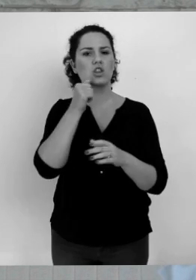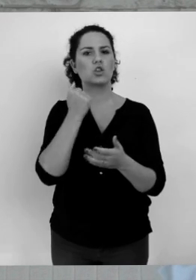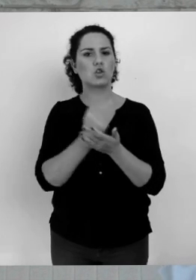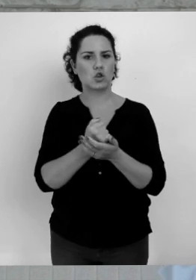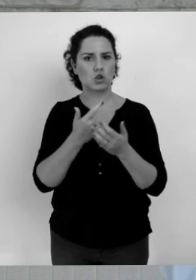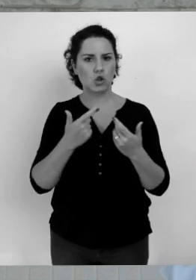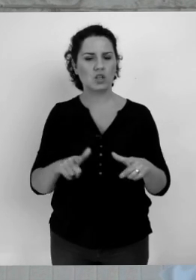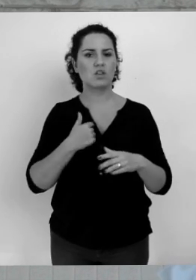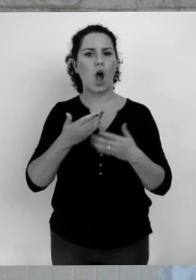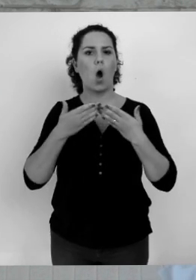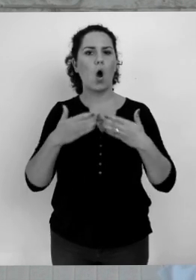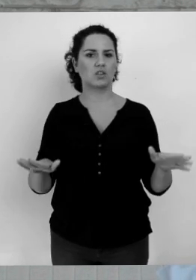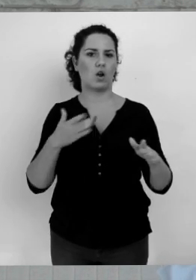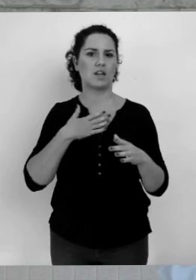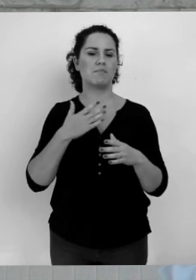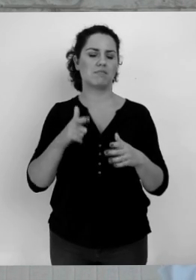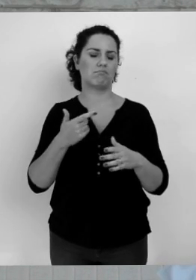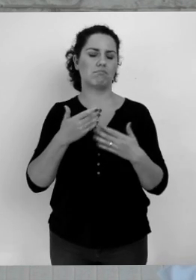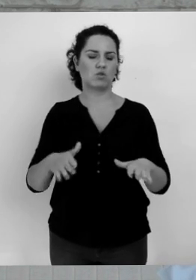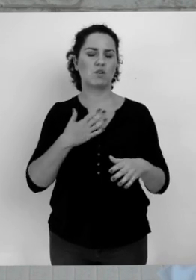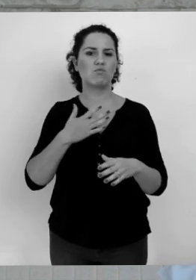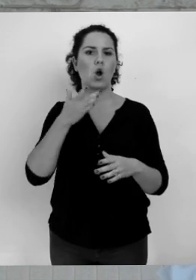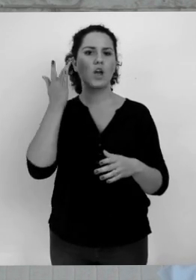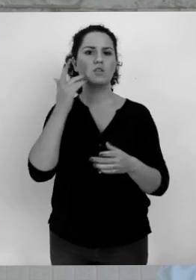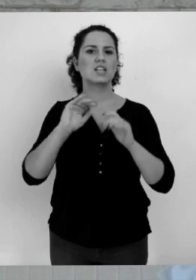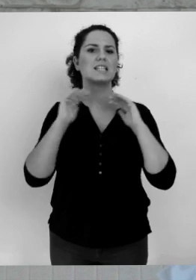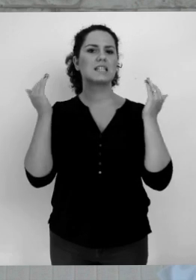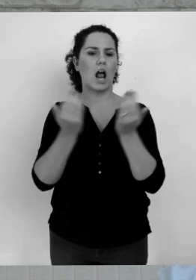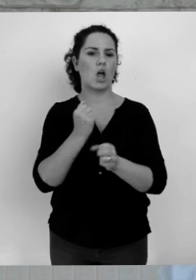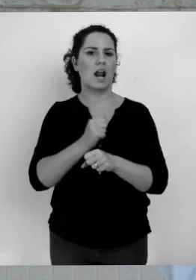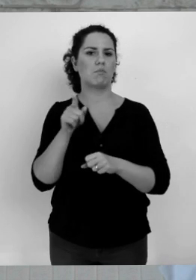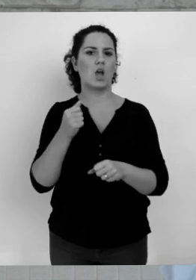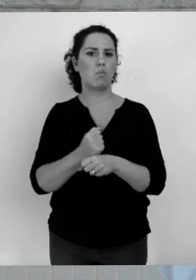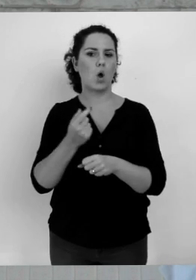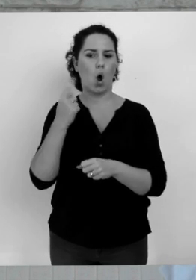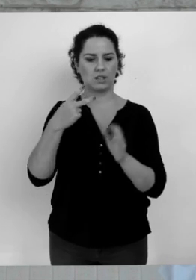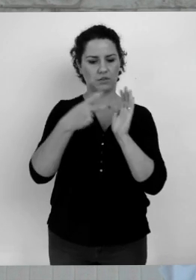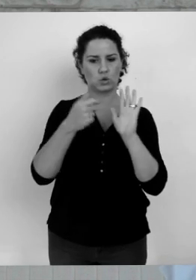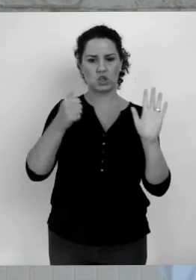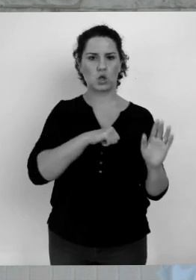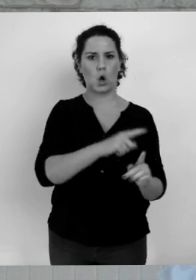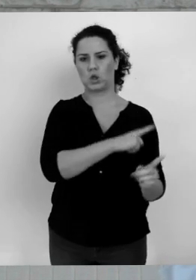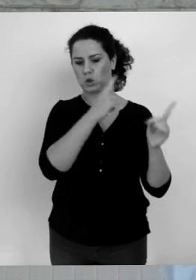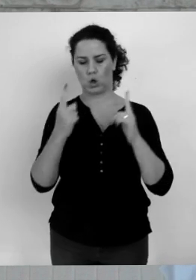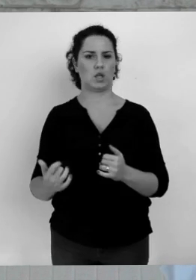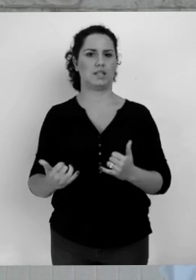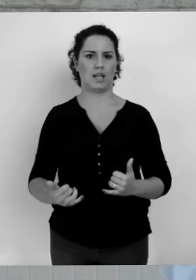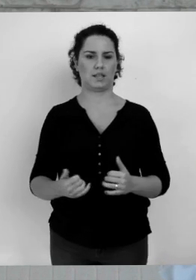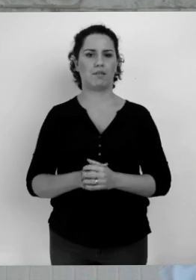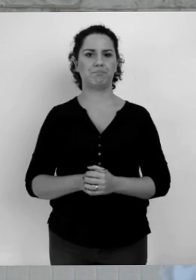da otvorim. I tako sam otvorila kosmetički salon i radim taj posao 2006. godine do